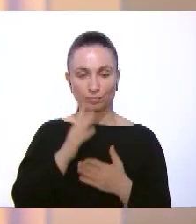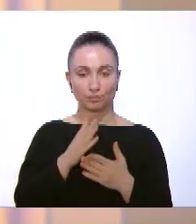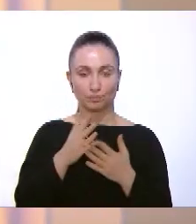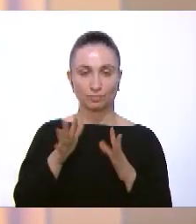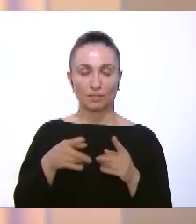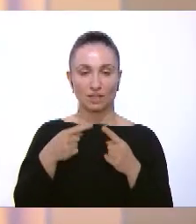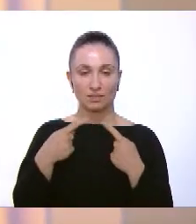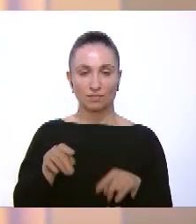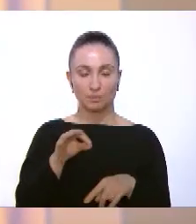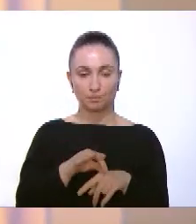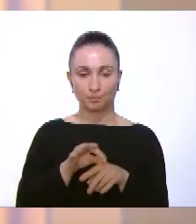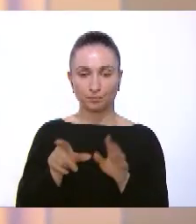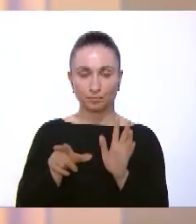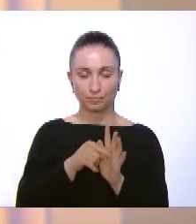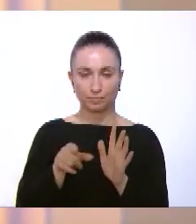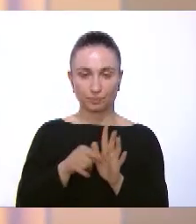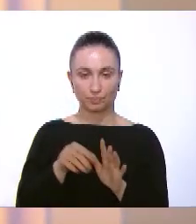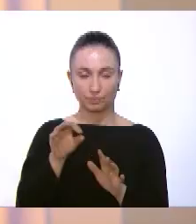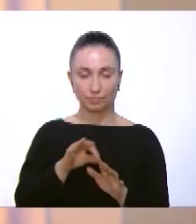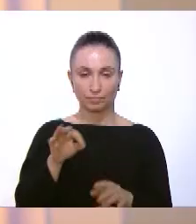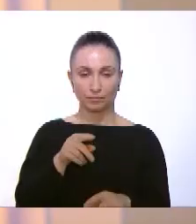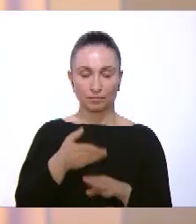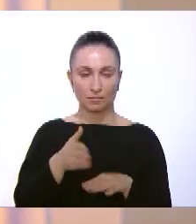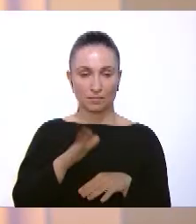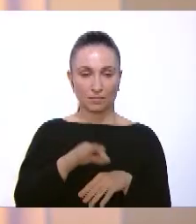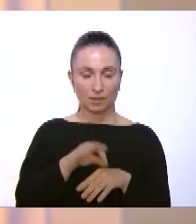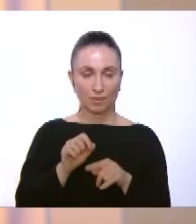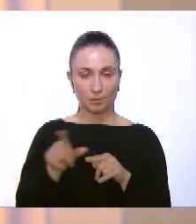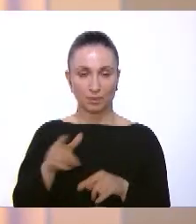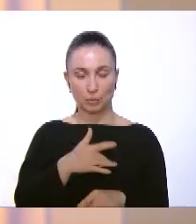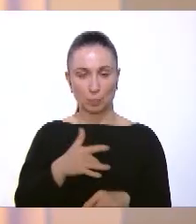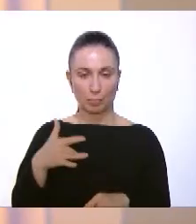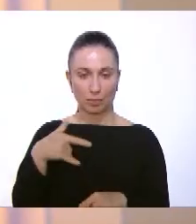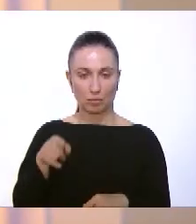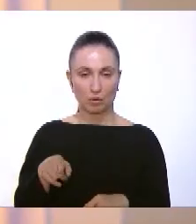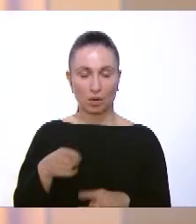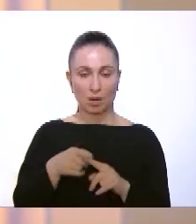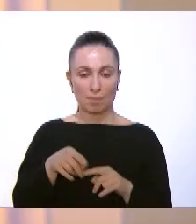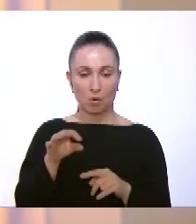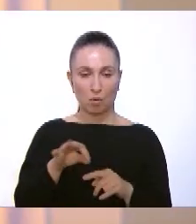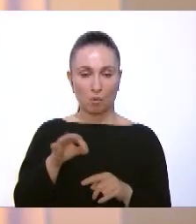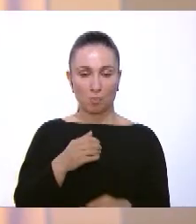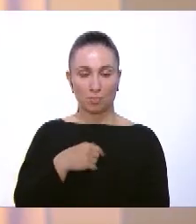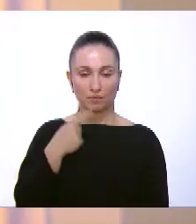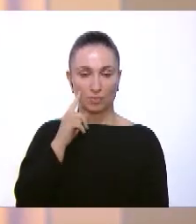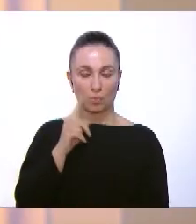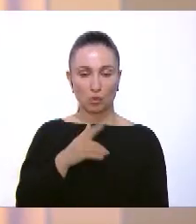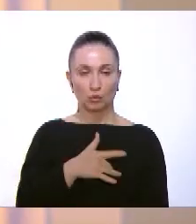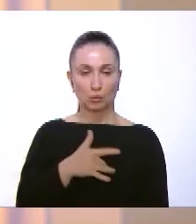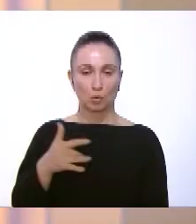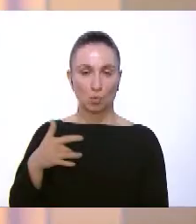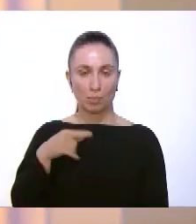არის სხვა ფონური მძიმე დაავადებების ფონზე აღმოცენებული ტუბერკულოზი. ამასთან მინდა რომ ვთქვა, რომ